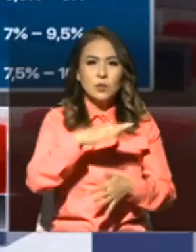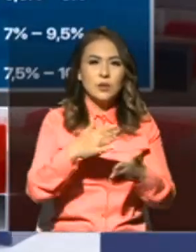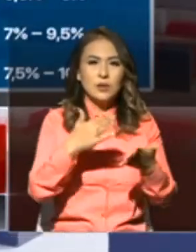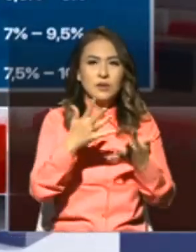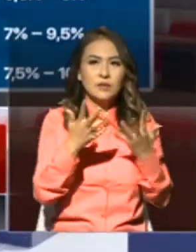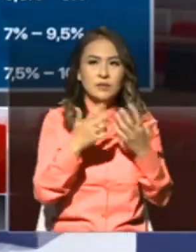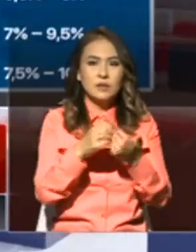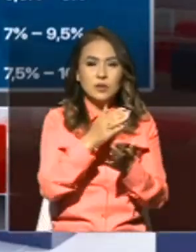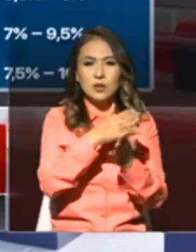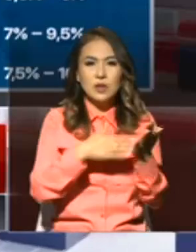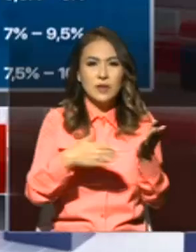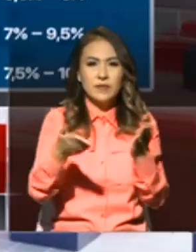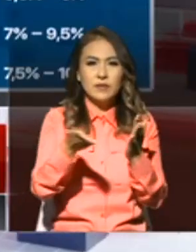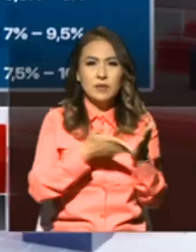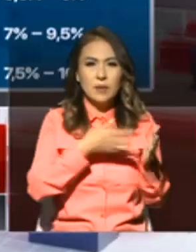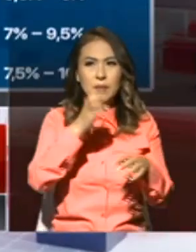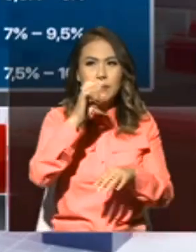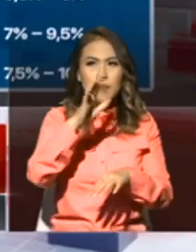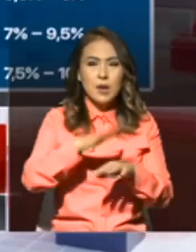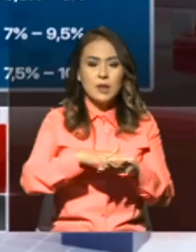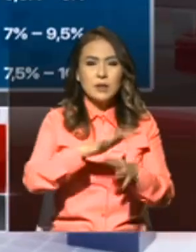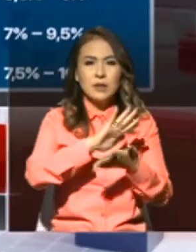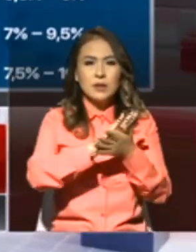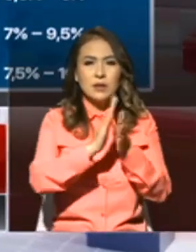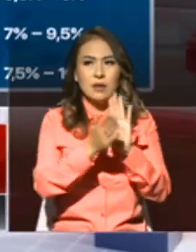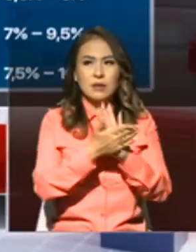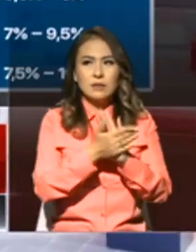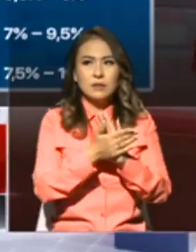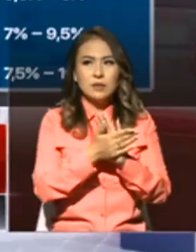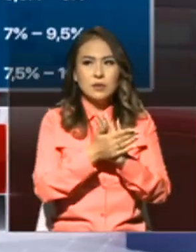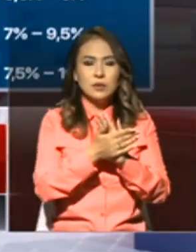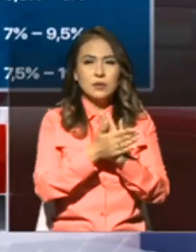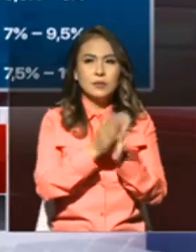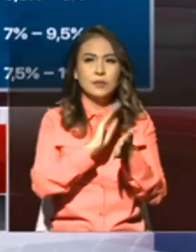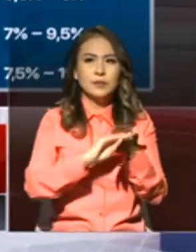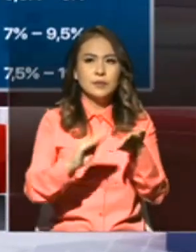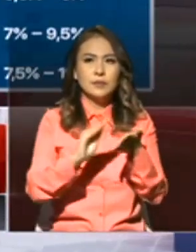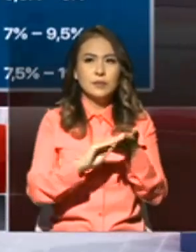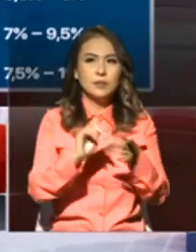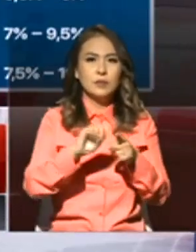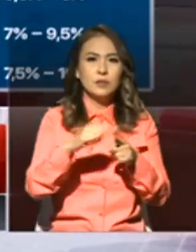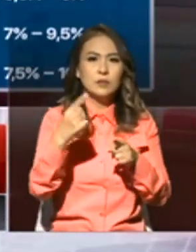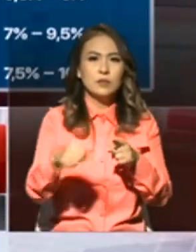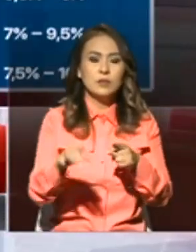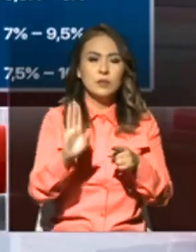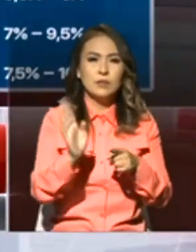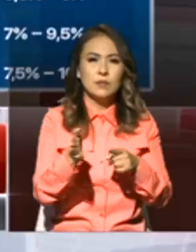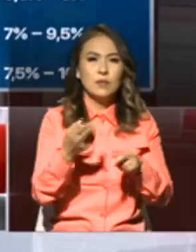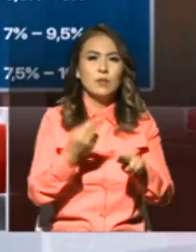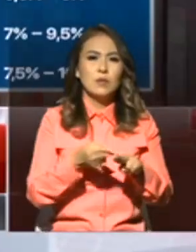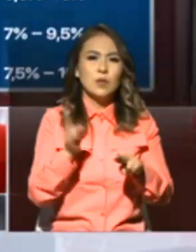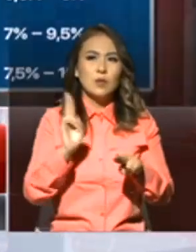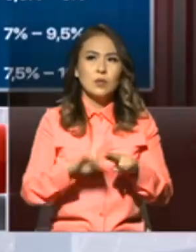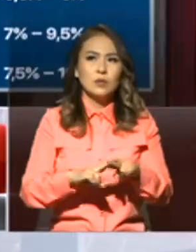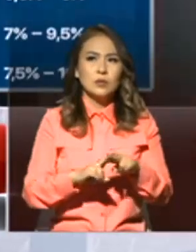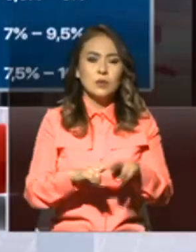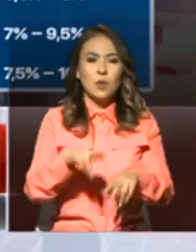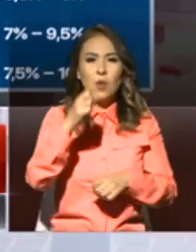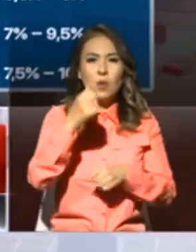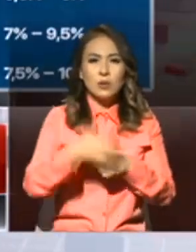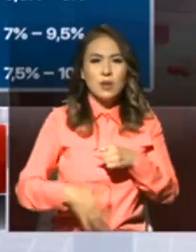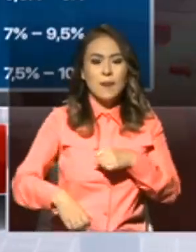болсақ, онда мүлдем банктің талаптары мен нелеріне, регламенттеріне сәйкес келмейтін институт болып шығады ертең. Сондықтан да орталық